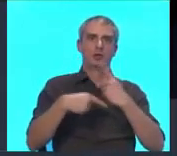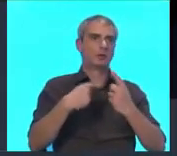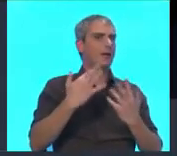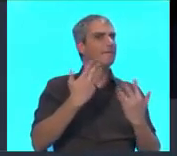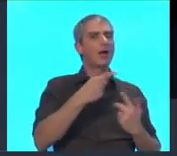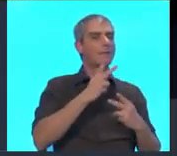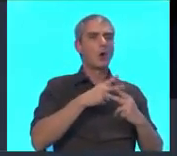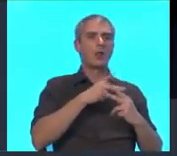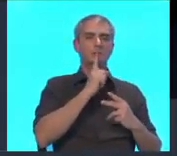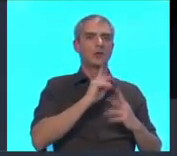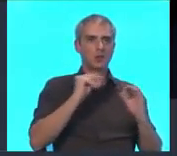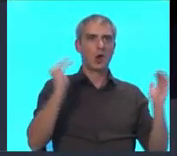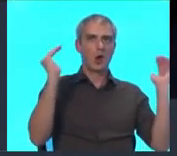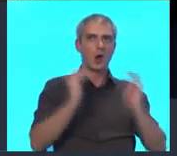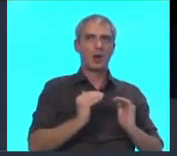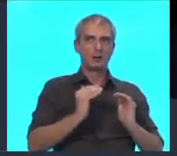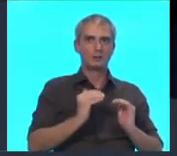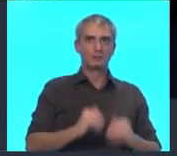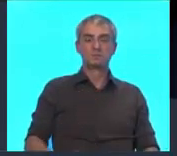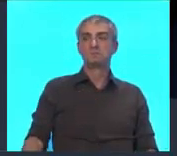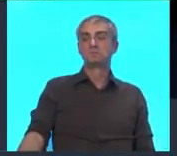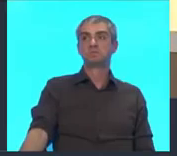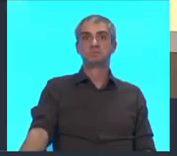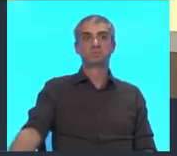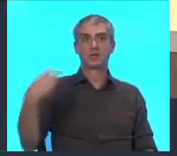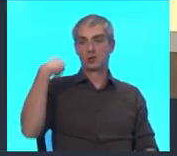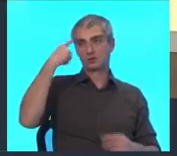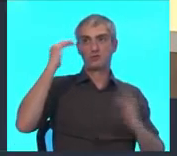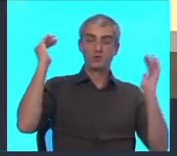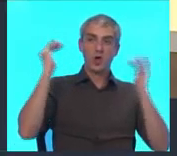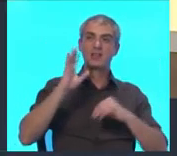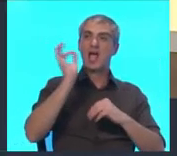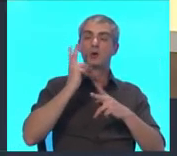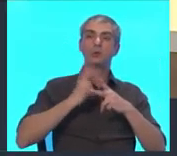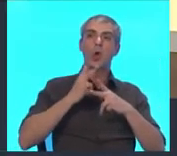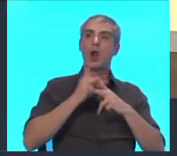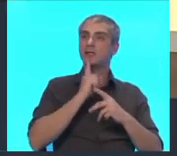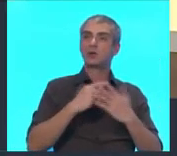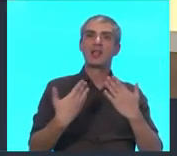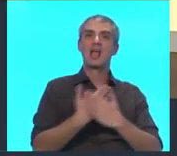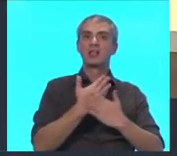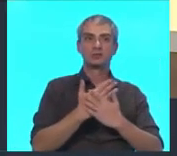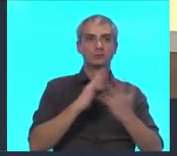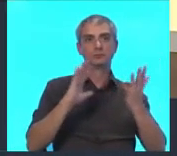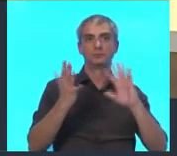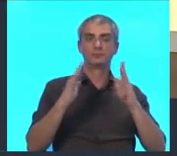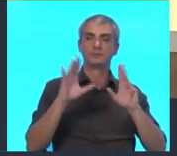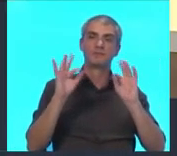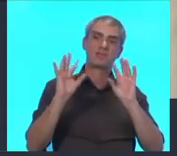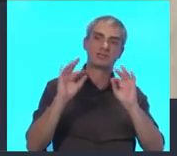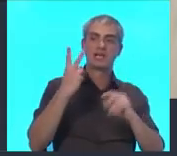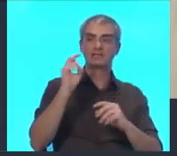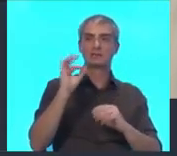חולי סוכרת זה יכול לחסוך? אני חושב שזה יוריד את אחוז חולי הסוכרת החדשים בסדר גודל של